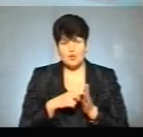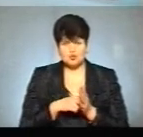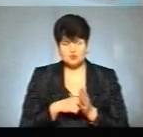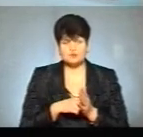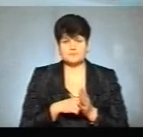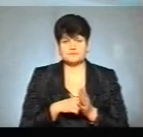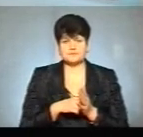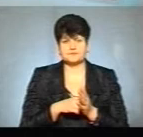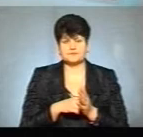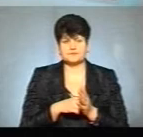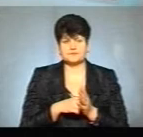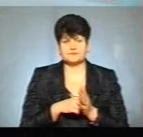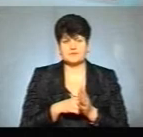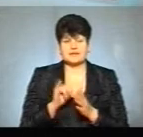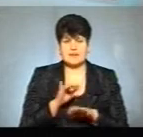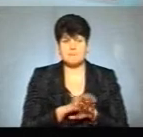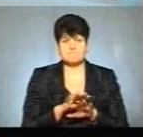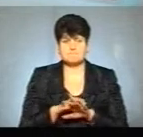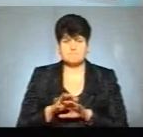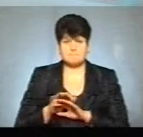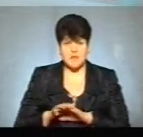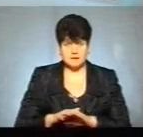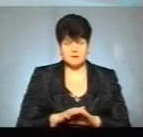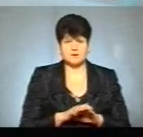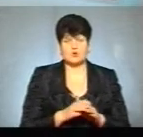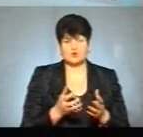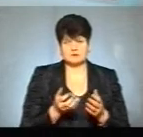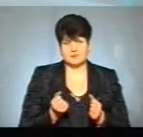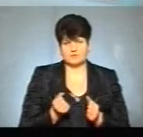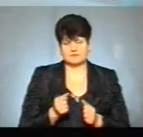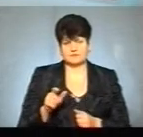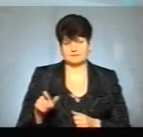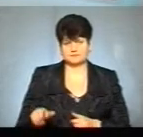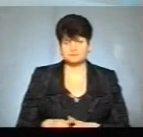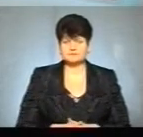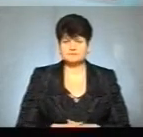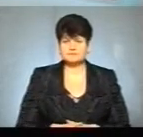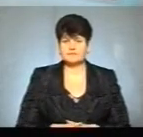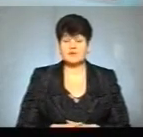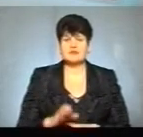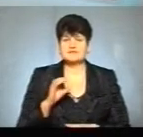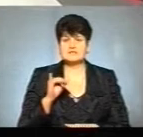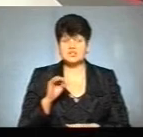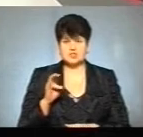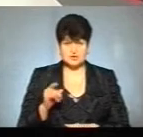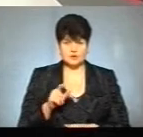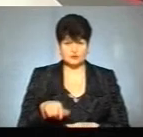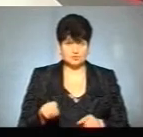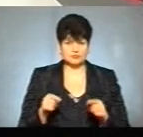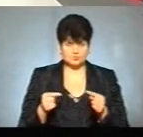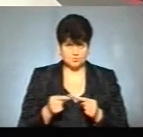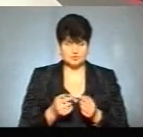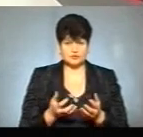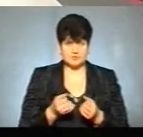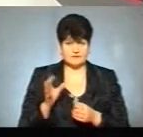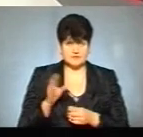і на банківські рахунки одержувачів соціальних виплат. Тобто в січні однозначно жителі області отримають